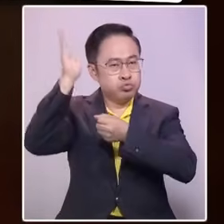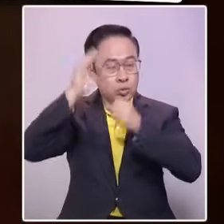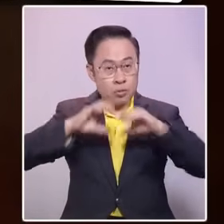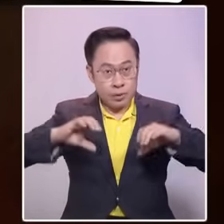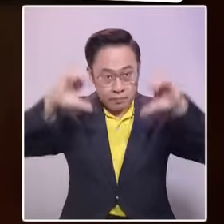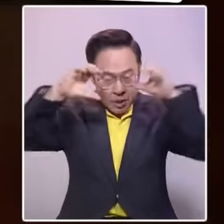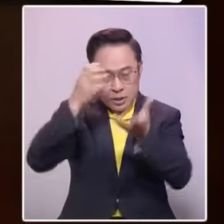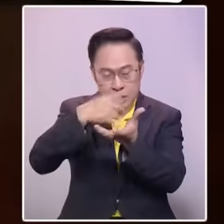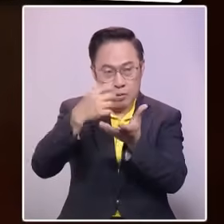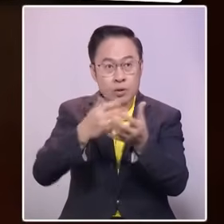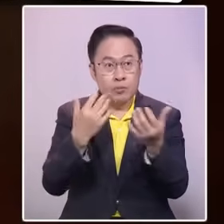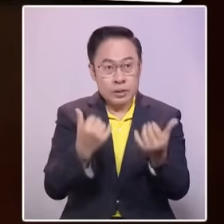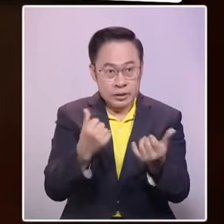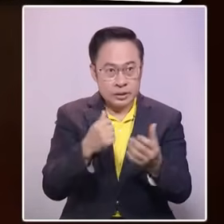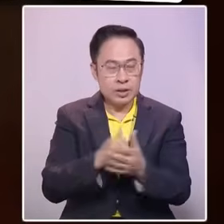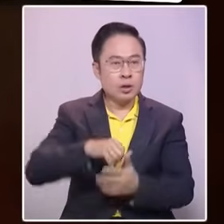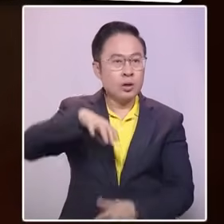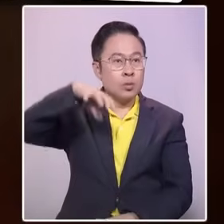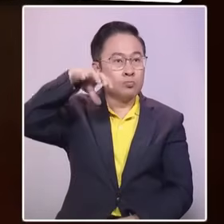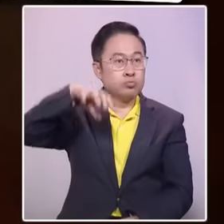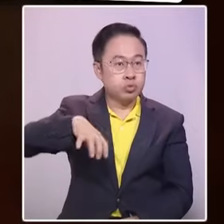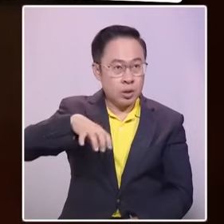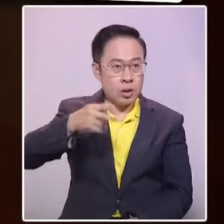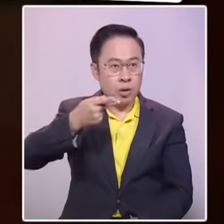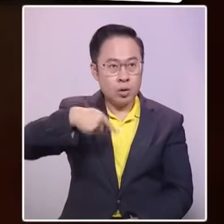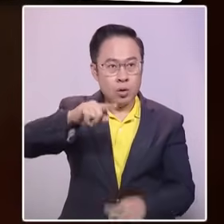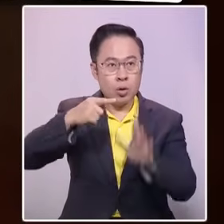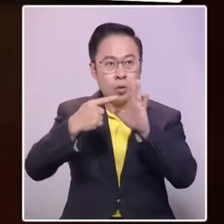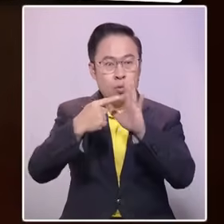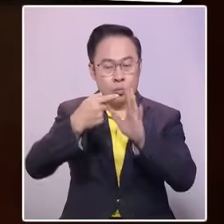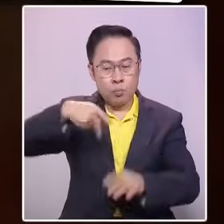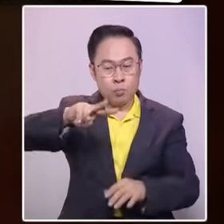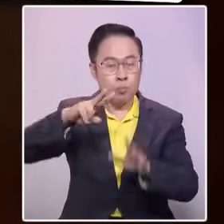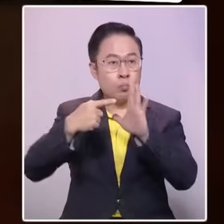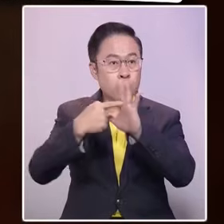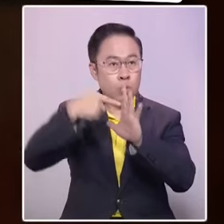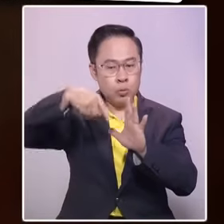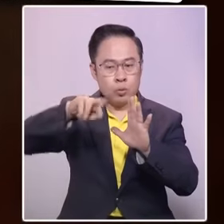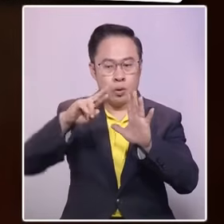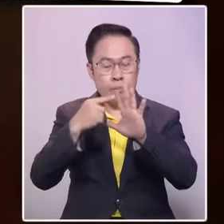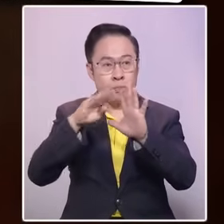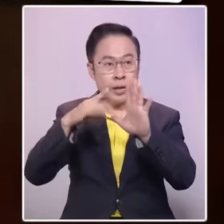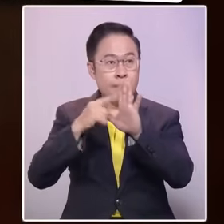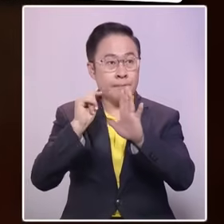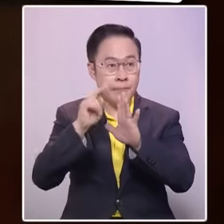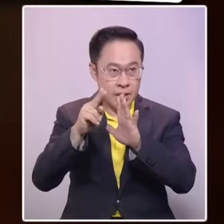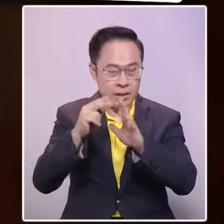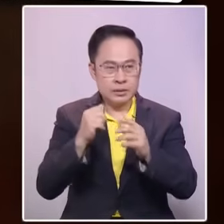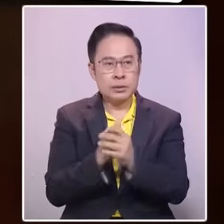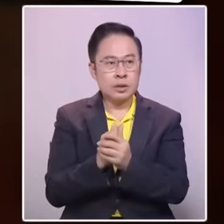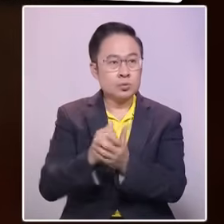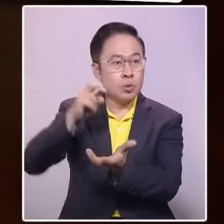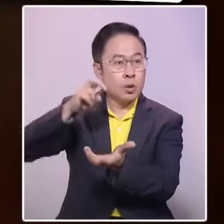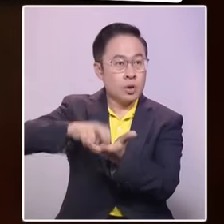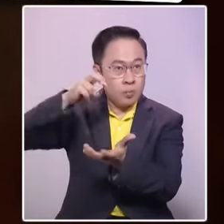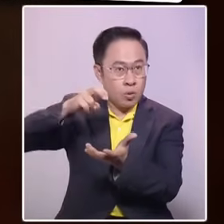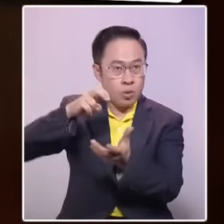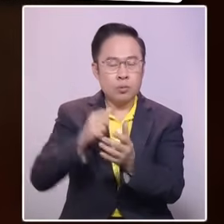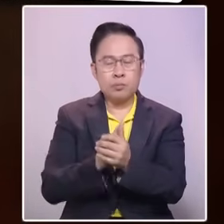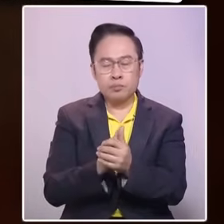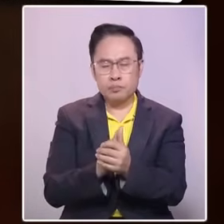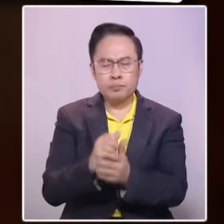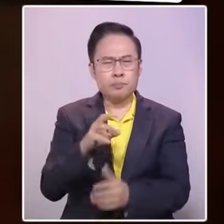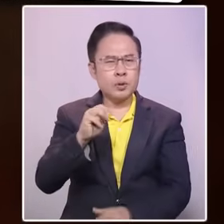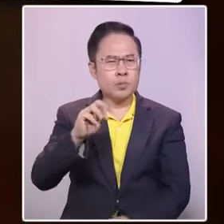ว่าภูพระบาทประจักษ์พยานแห่งวัฒนธรรมสีมาสมัยราวดีเนี่ยทวารวดีก็ได้รับการขึ้นเป็นมรดกโลก